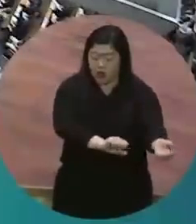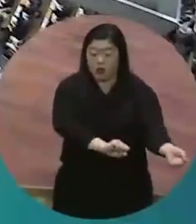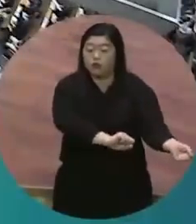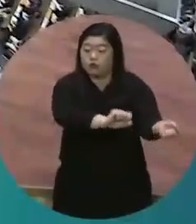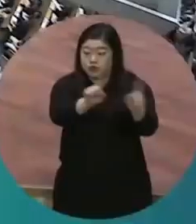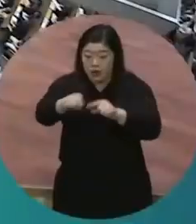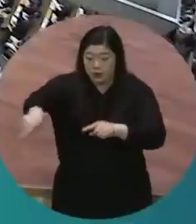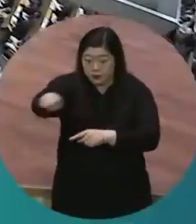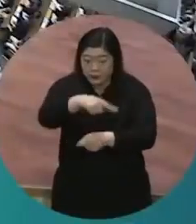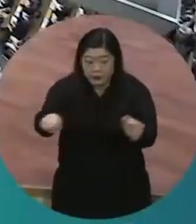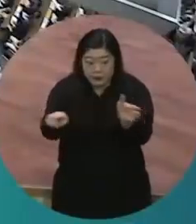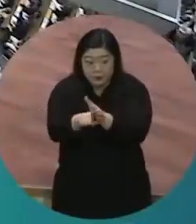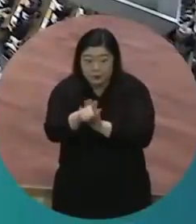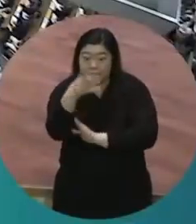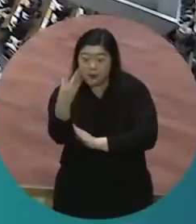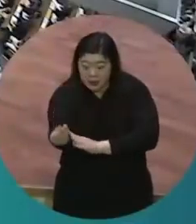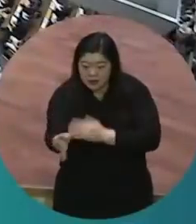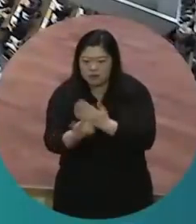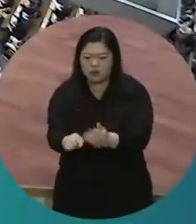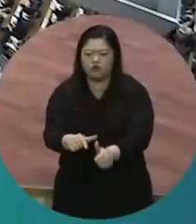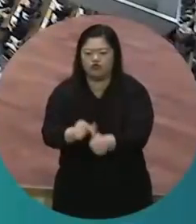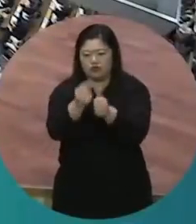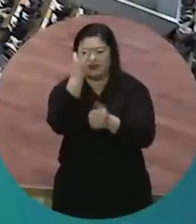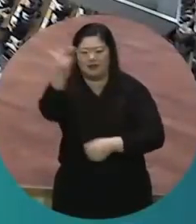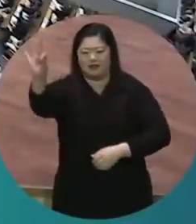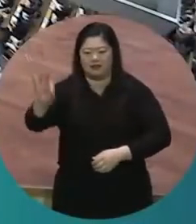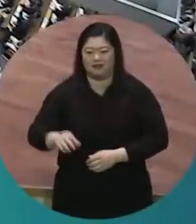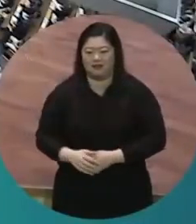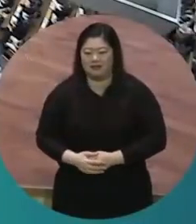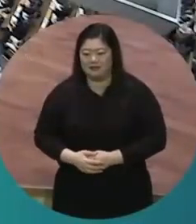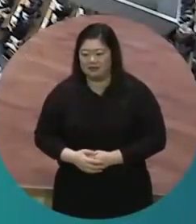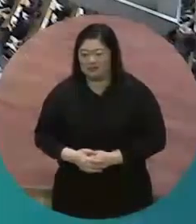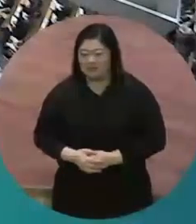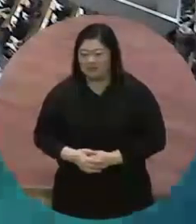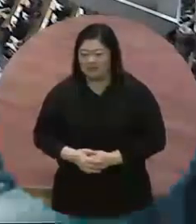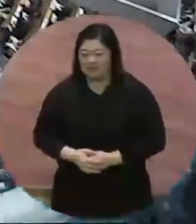너 마음에 믿으면 구원을 얻으리라.